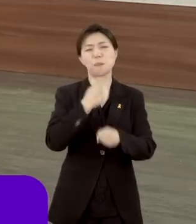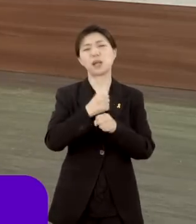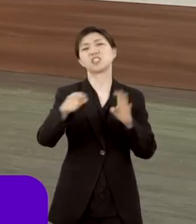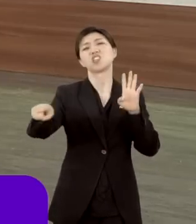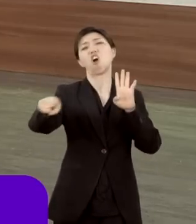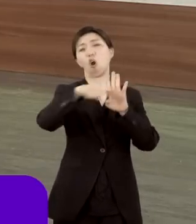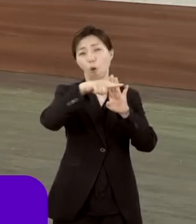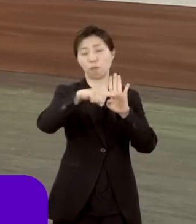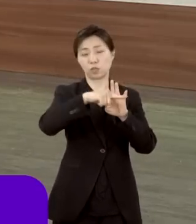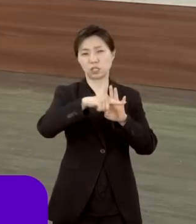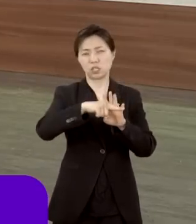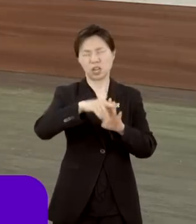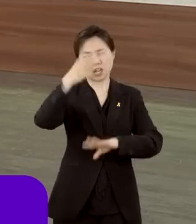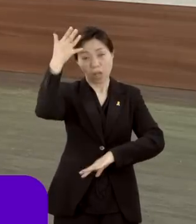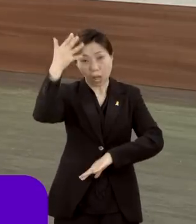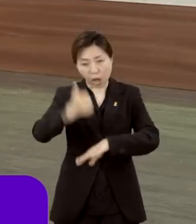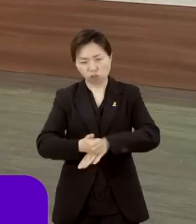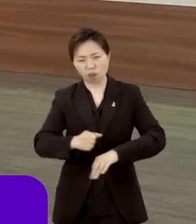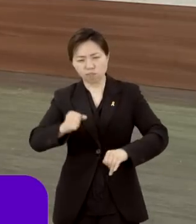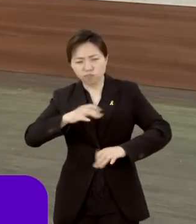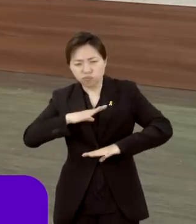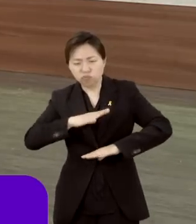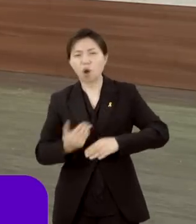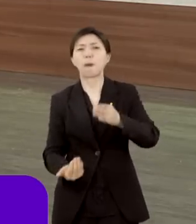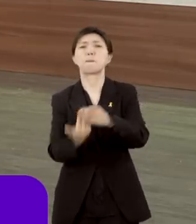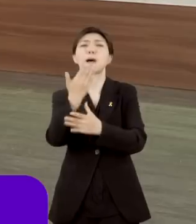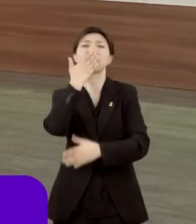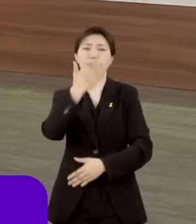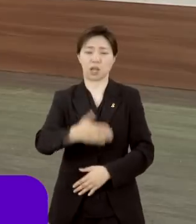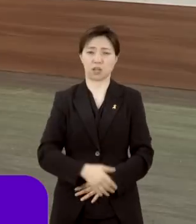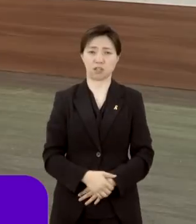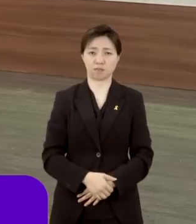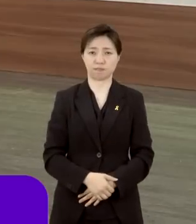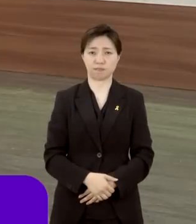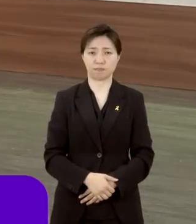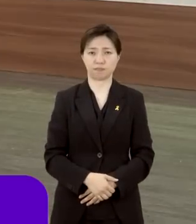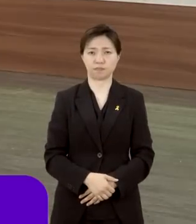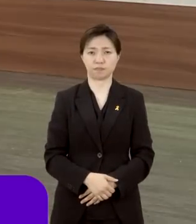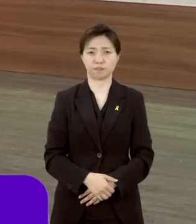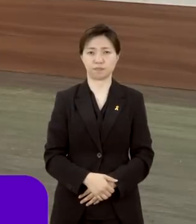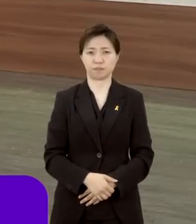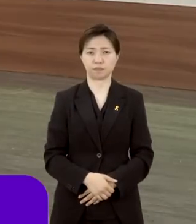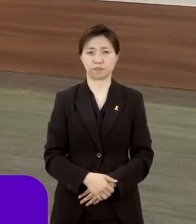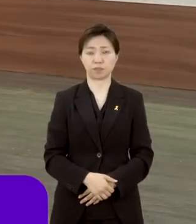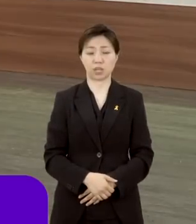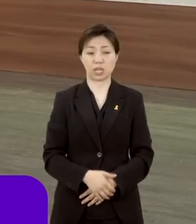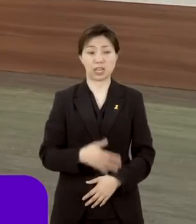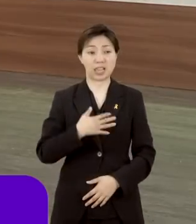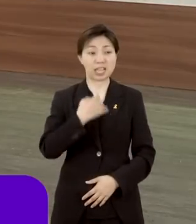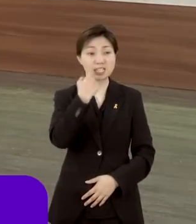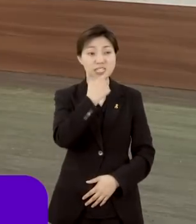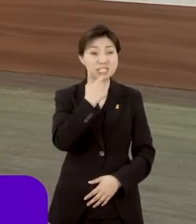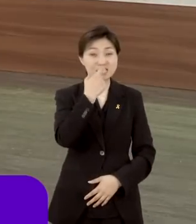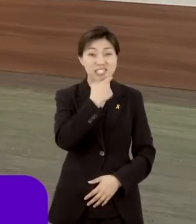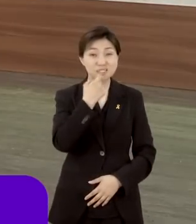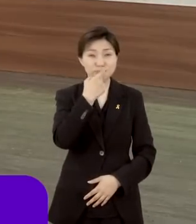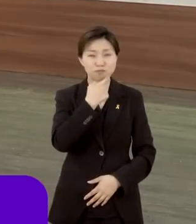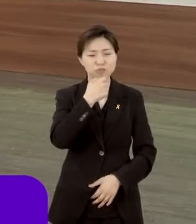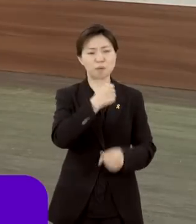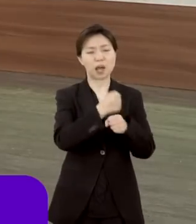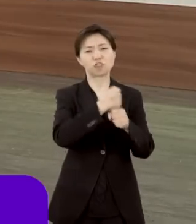이렇게 무서운 업보로 우리에게 그 무서운 업으로